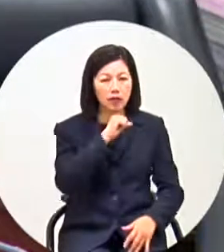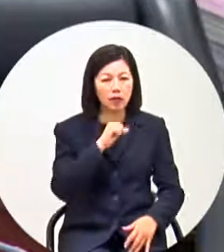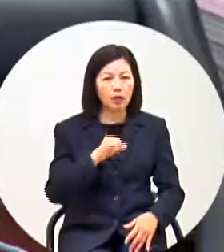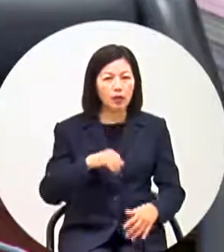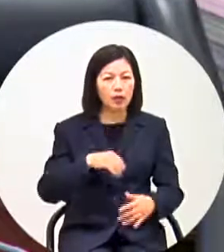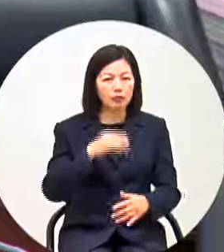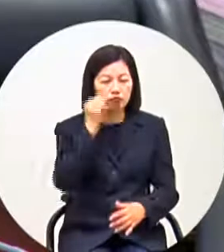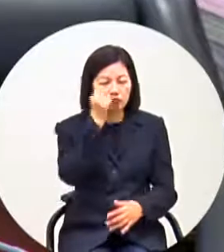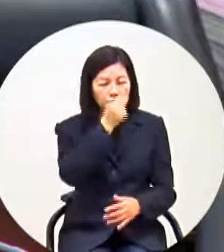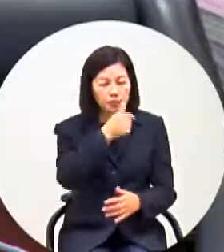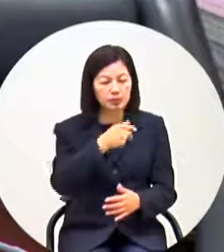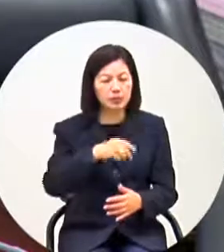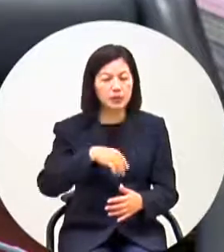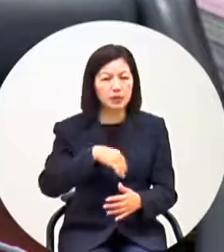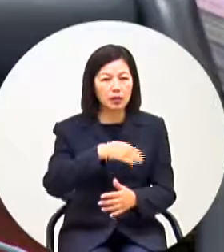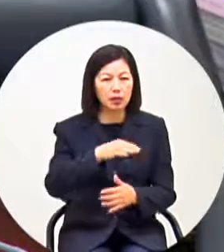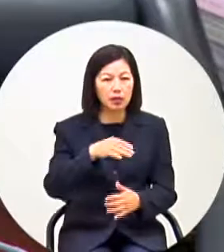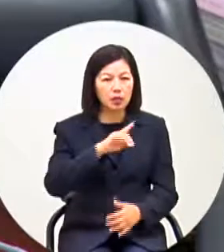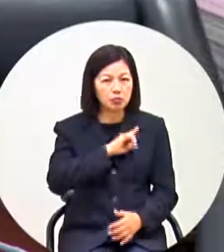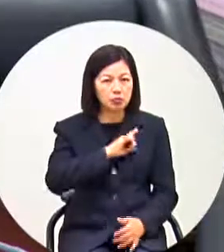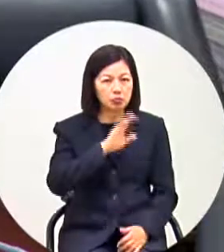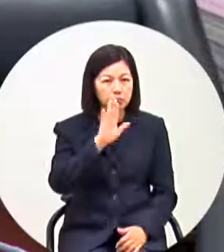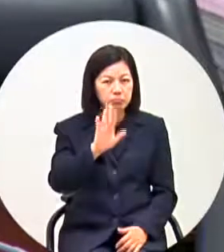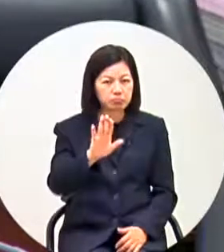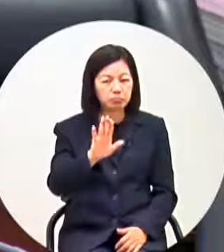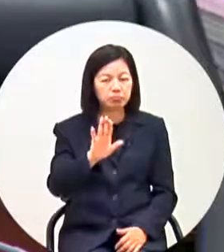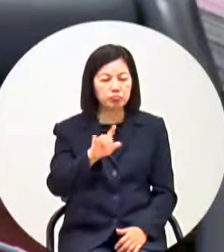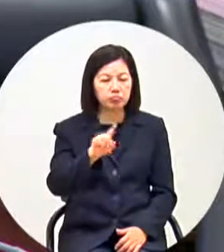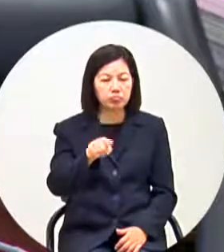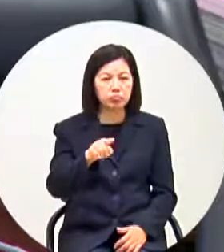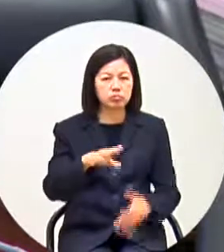域哦，那是绝对值得肯定的哦。